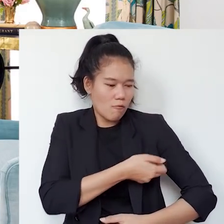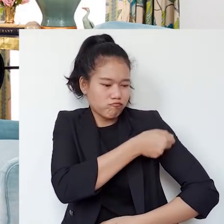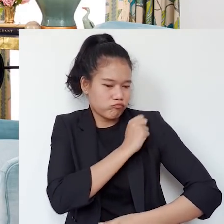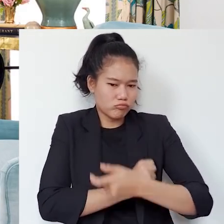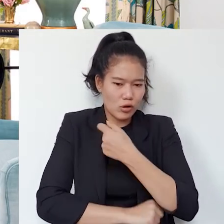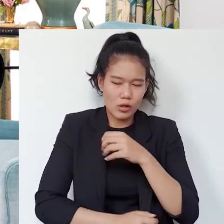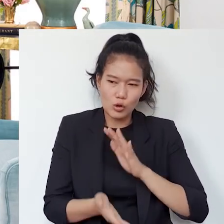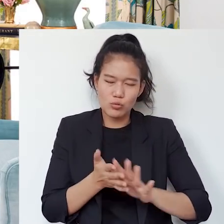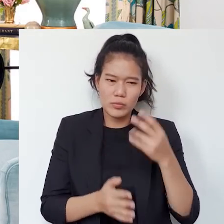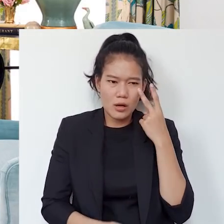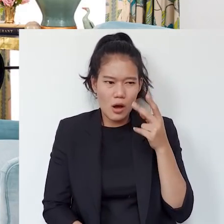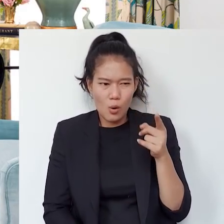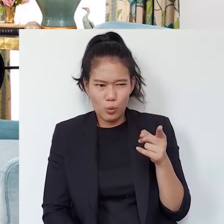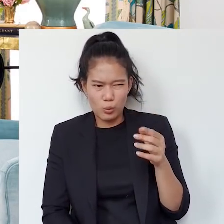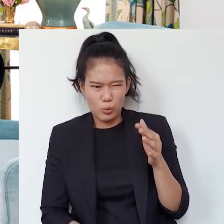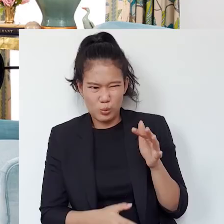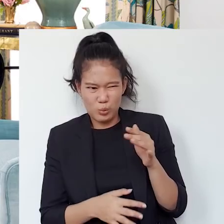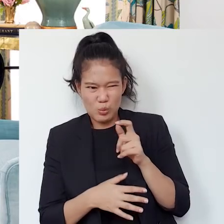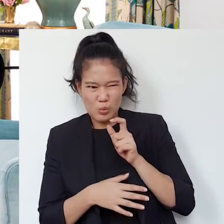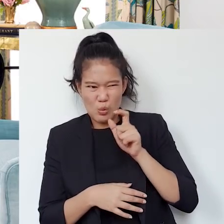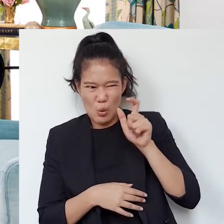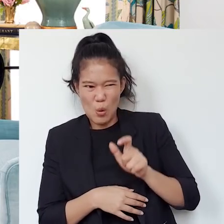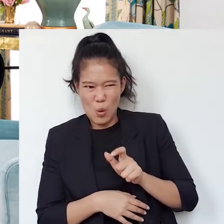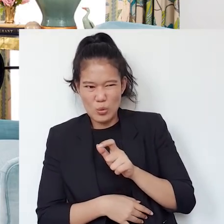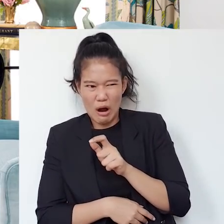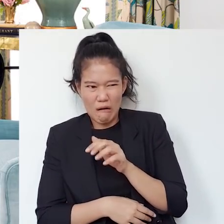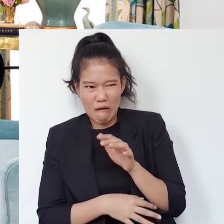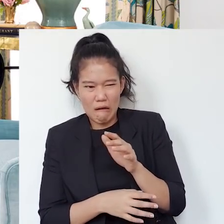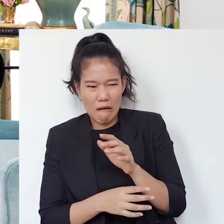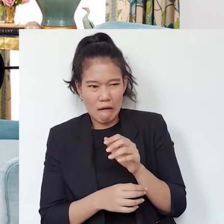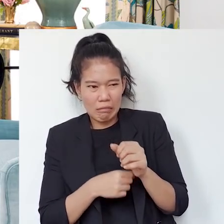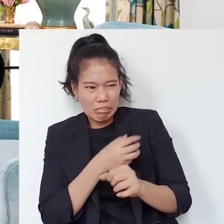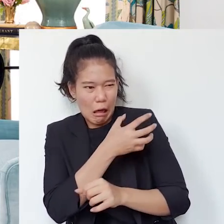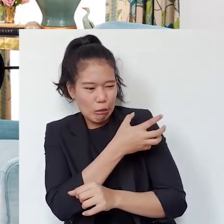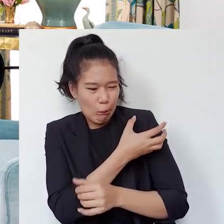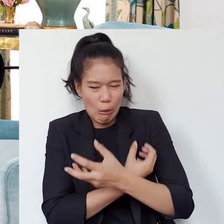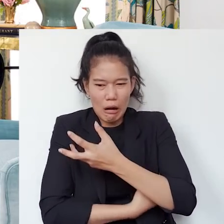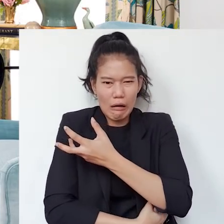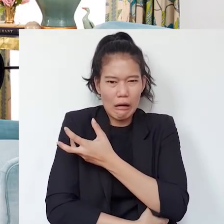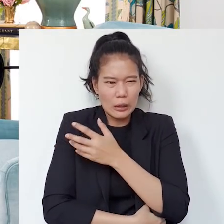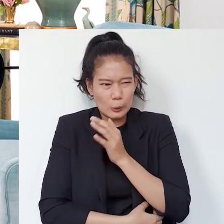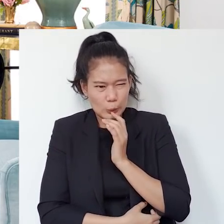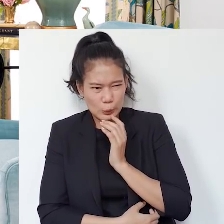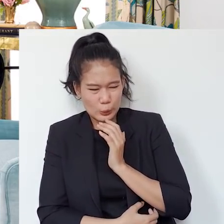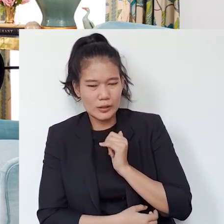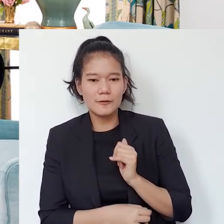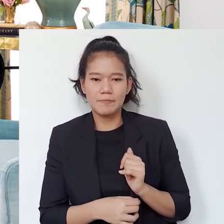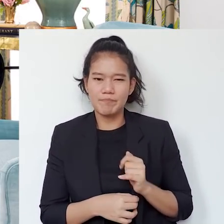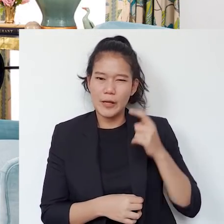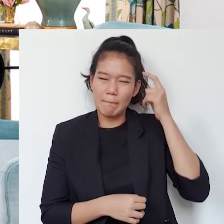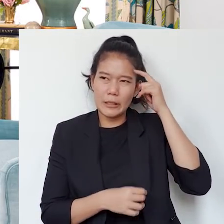mulai berpikir macam-macam. Segala macam penilaian ada dalam pikiran kita.